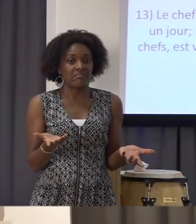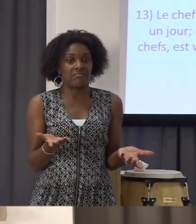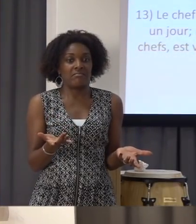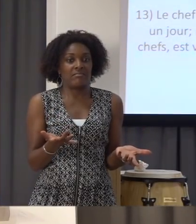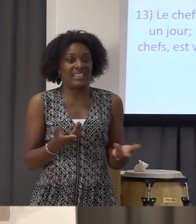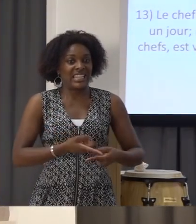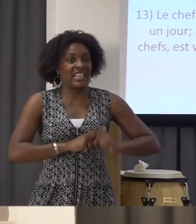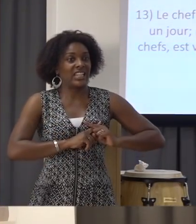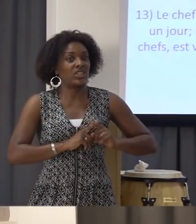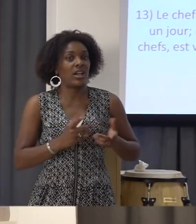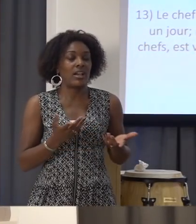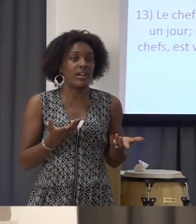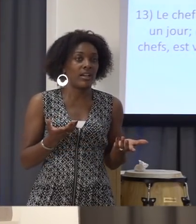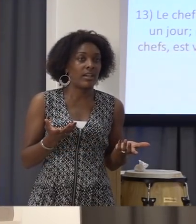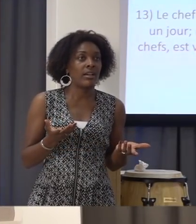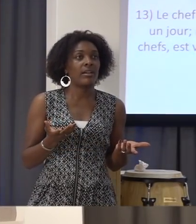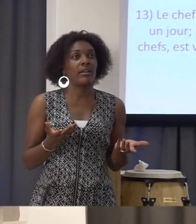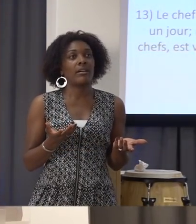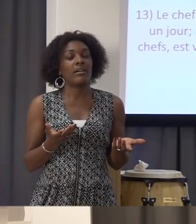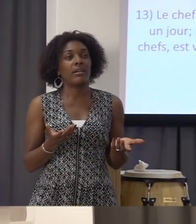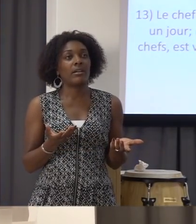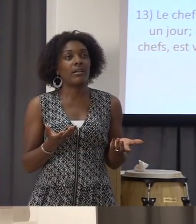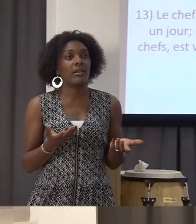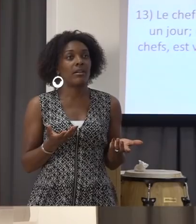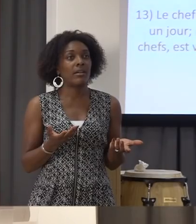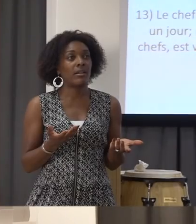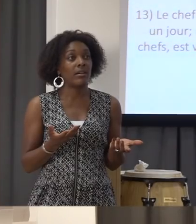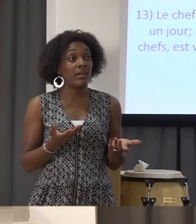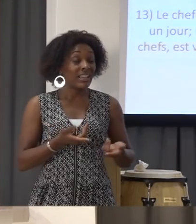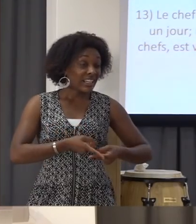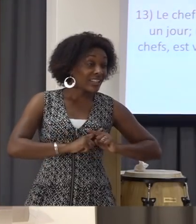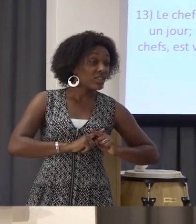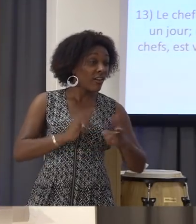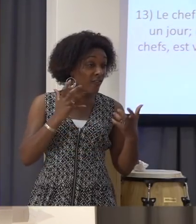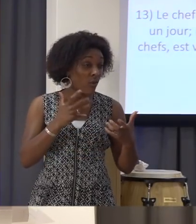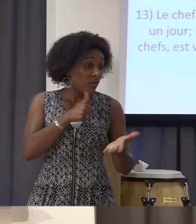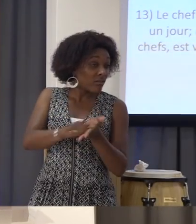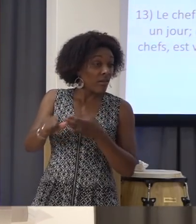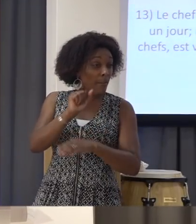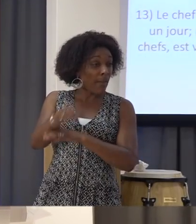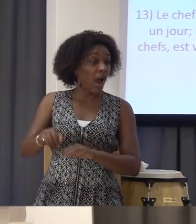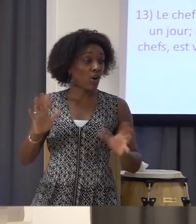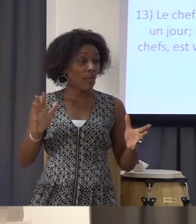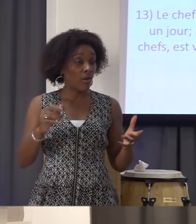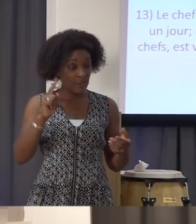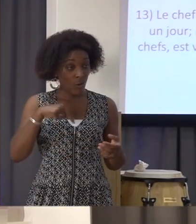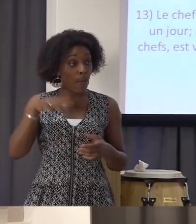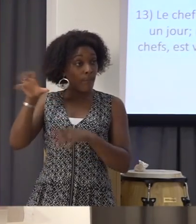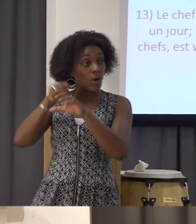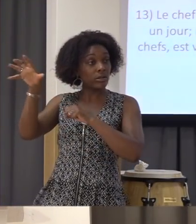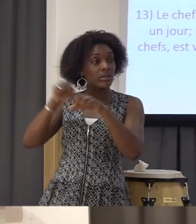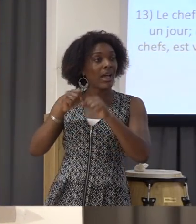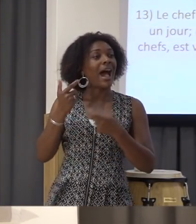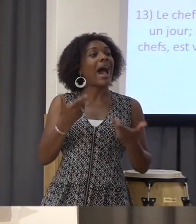afin qu'il y ait un renouveau, nous devons prendre les armes. Les armes spirituelles, bien sûr.